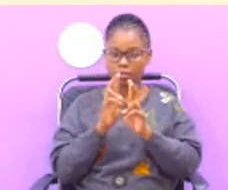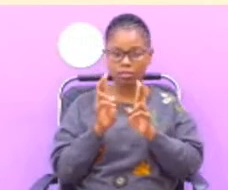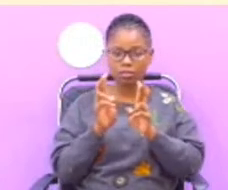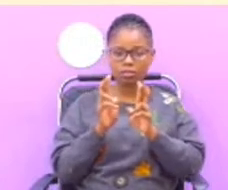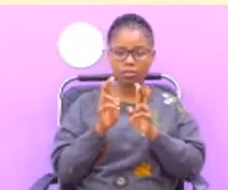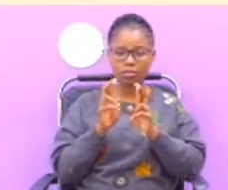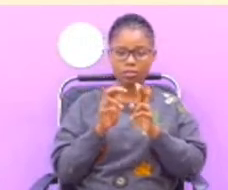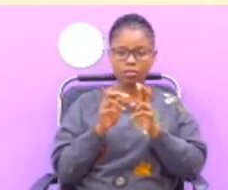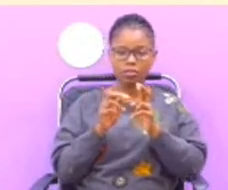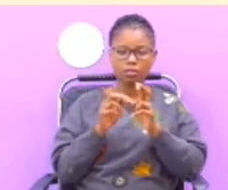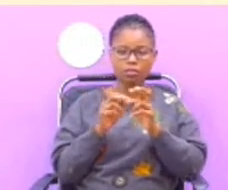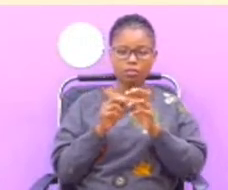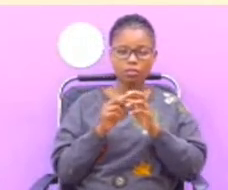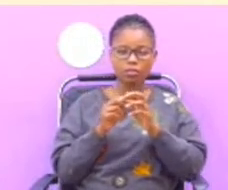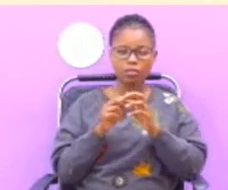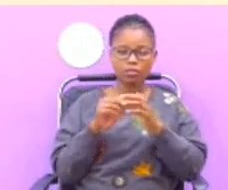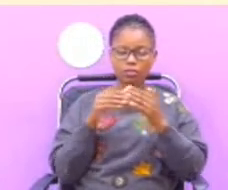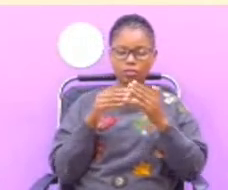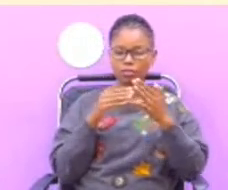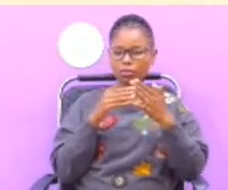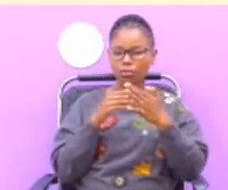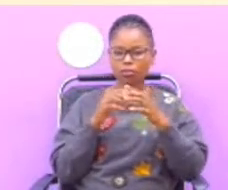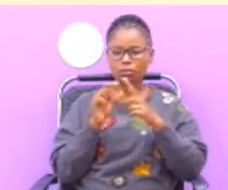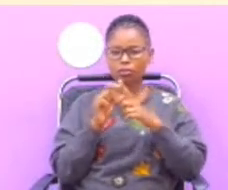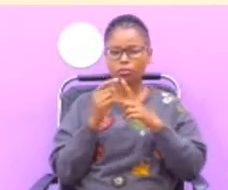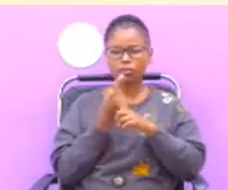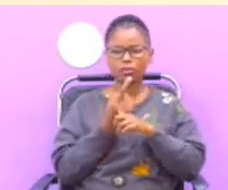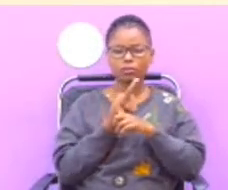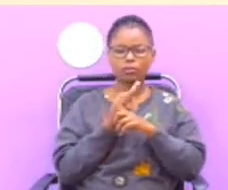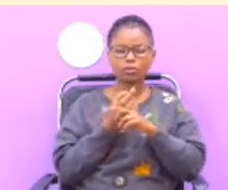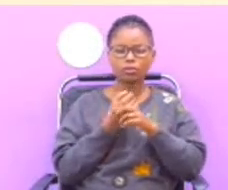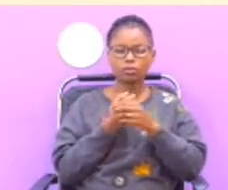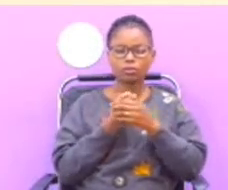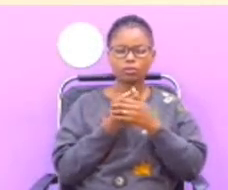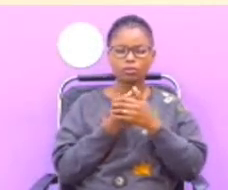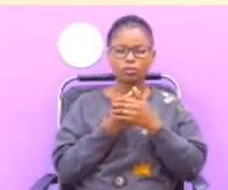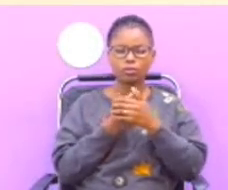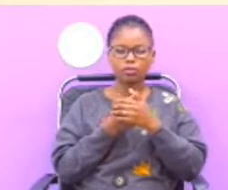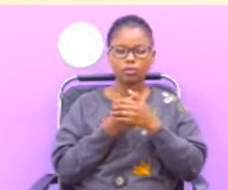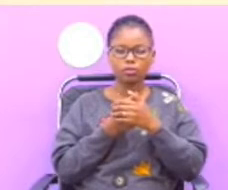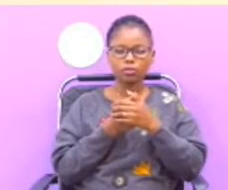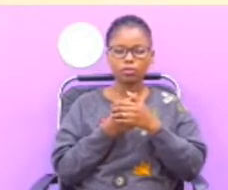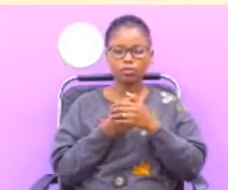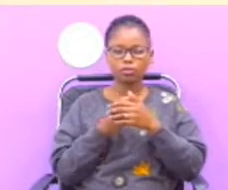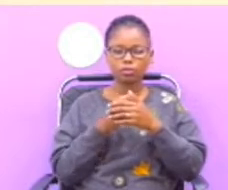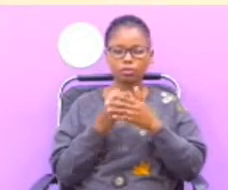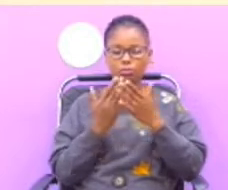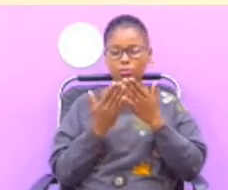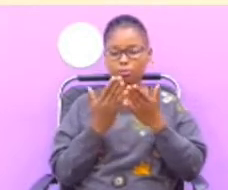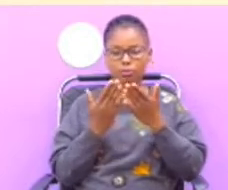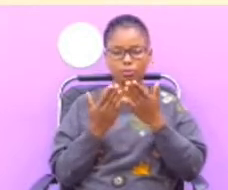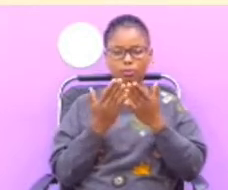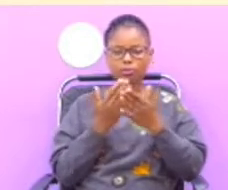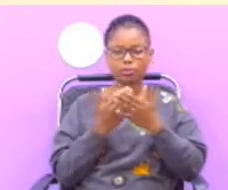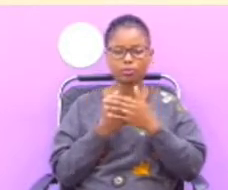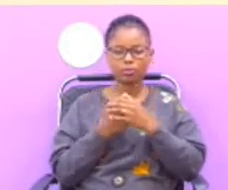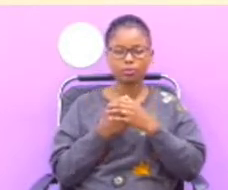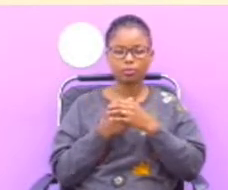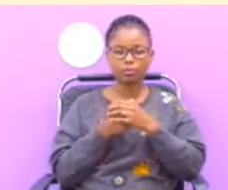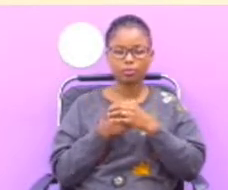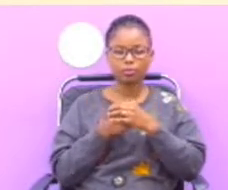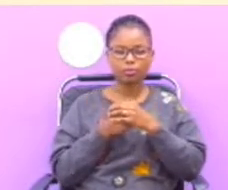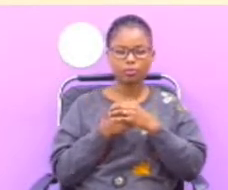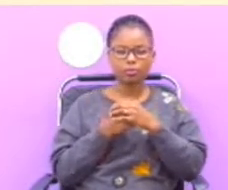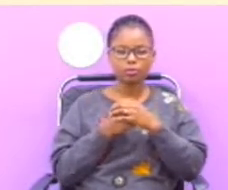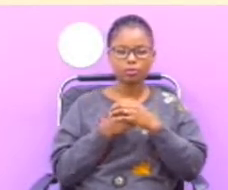matũ ndiũĩ kana nĩ wokoreirwo gĩkũyũ kĩu nowe rĩngĩ no ũkorwo wĩ mũzariwa no ũkorwo rĩngĩ ndũĩ thimo cia